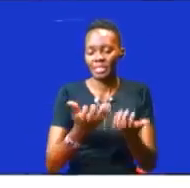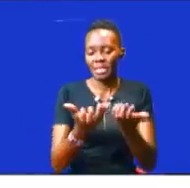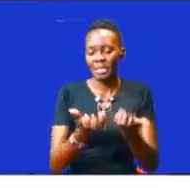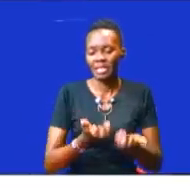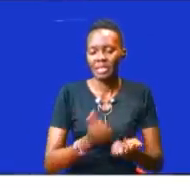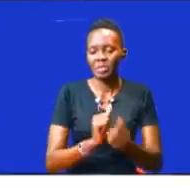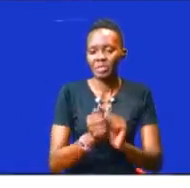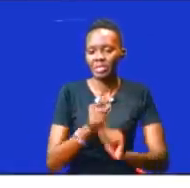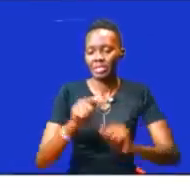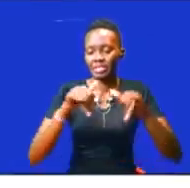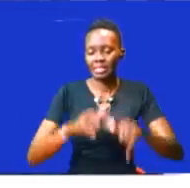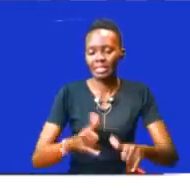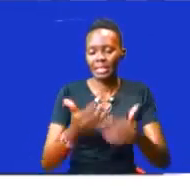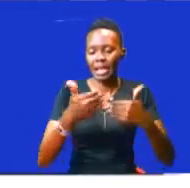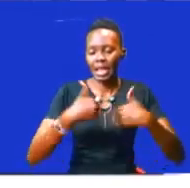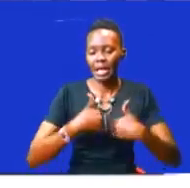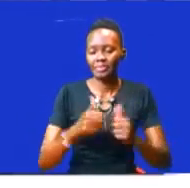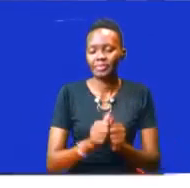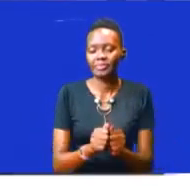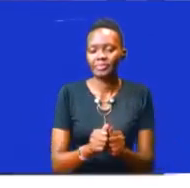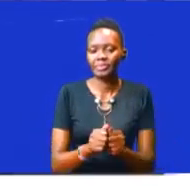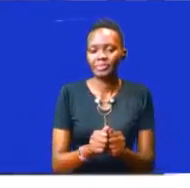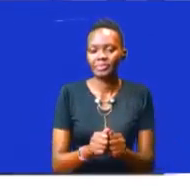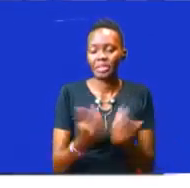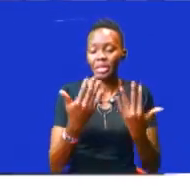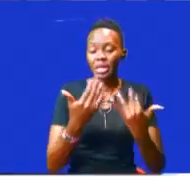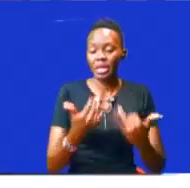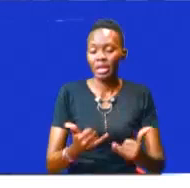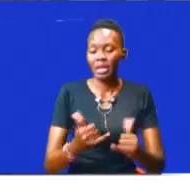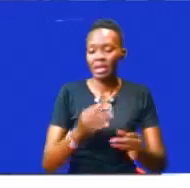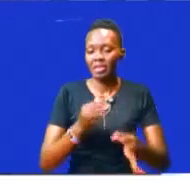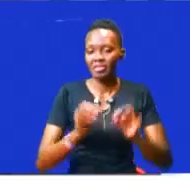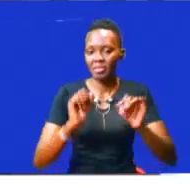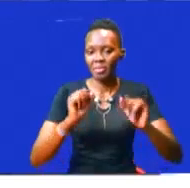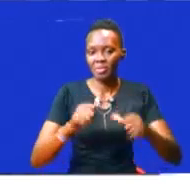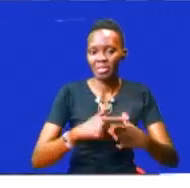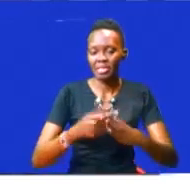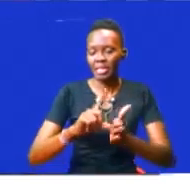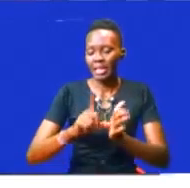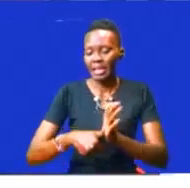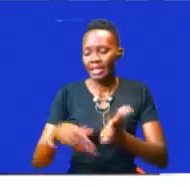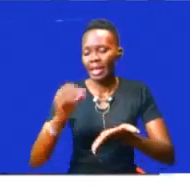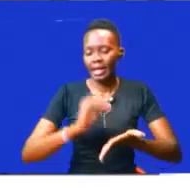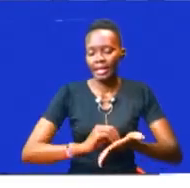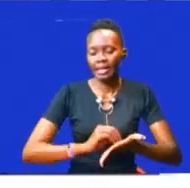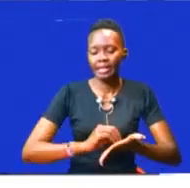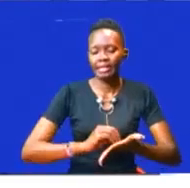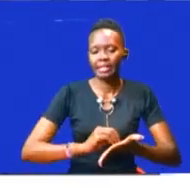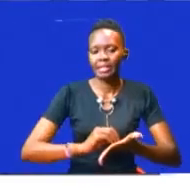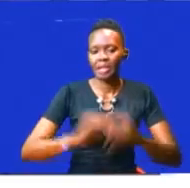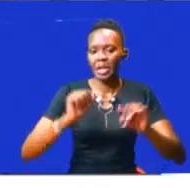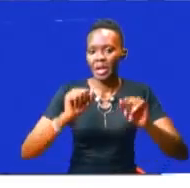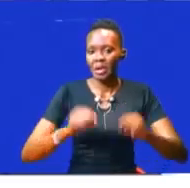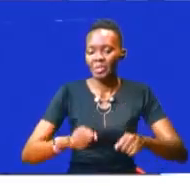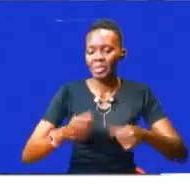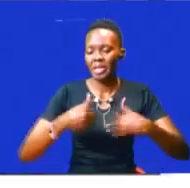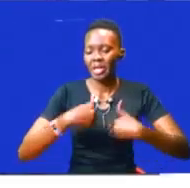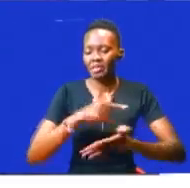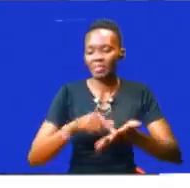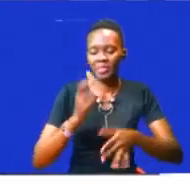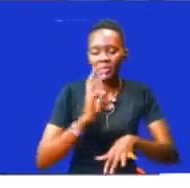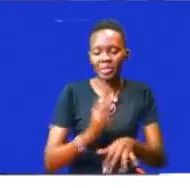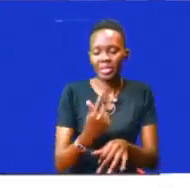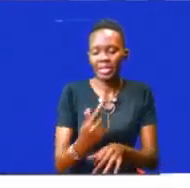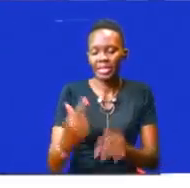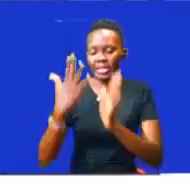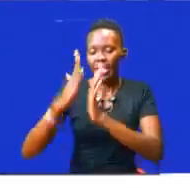jogweng'go eko dibed godo e chunygi. Pigni, ewa gombo ni ka giyie ni chieng' moro kendo ka Nyasaye ochako yawo gi malach. To gikete pigni koro iwaye ot